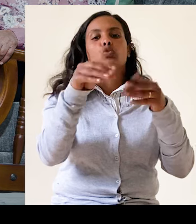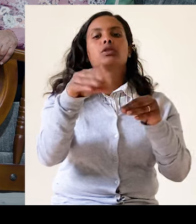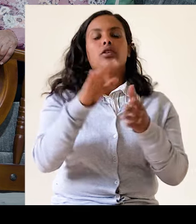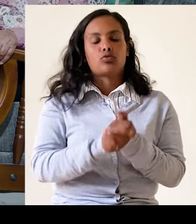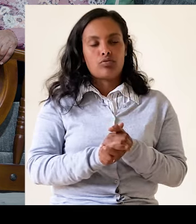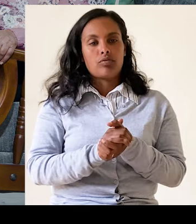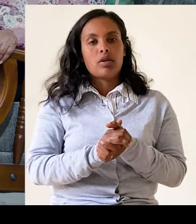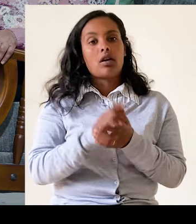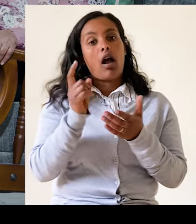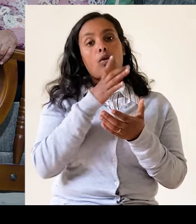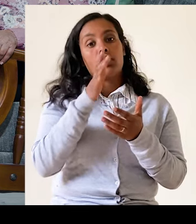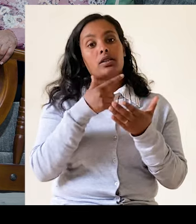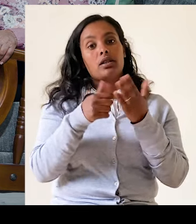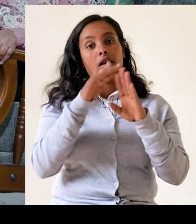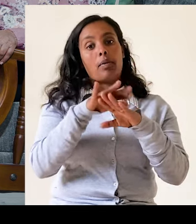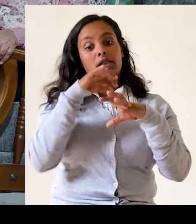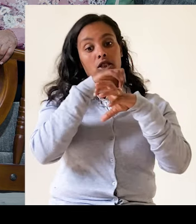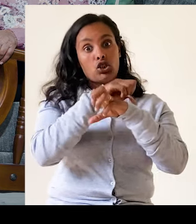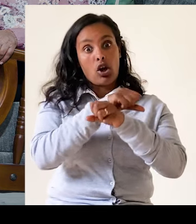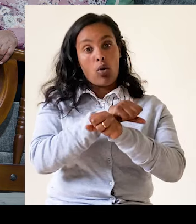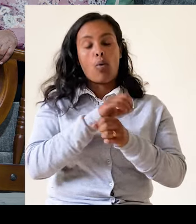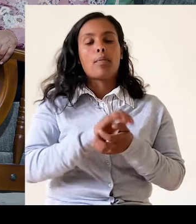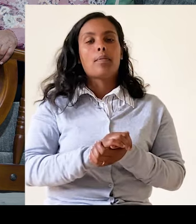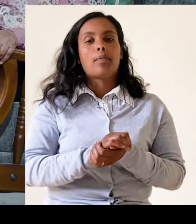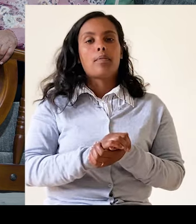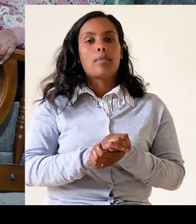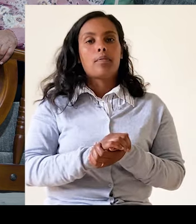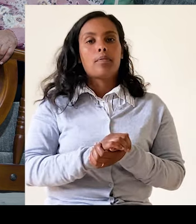ልስጥ፣ ካልሆነ ግን ያው በዚሁ ነው የምንቋጨው።